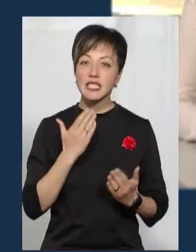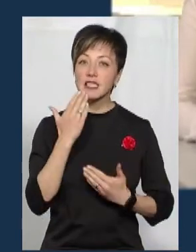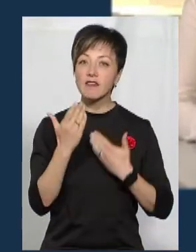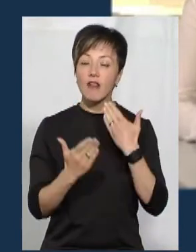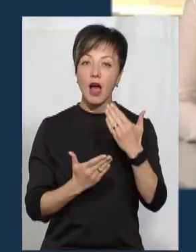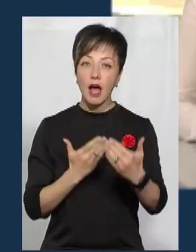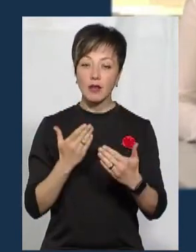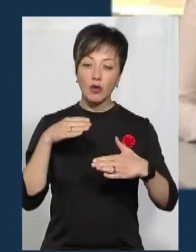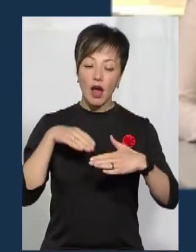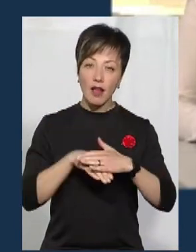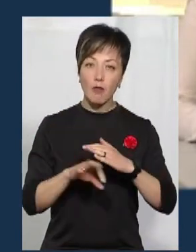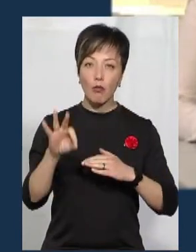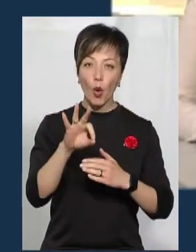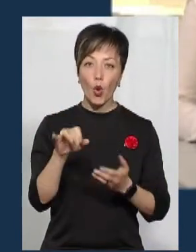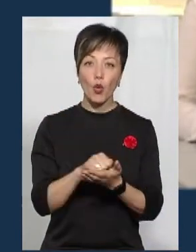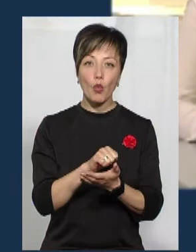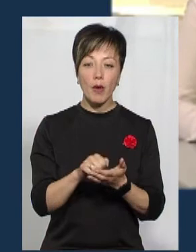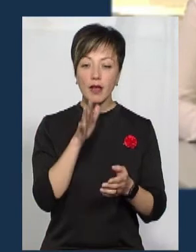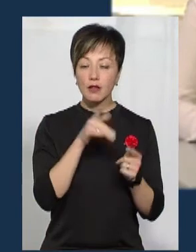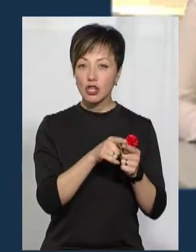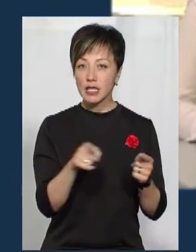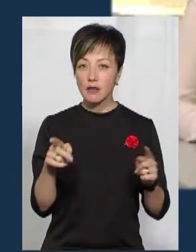стосовно документів часів Другої світової війни?